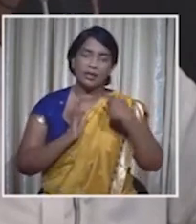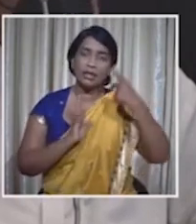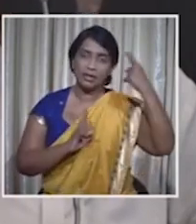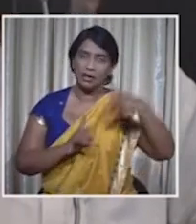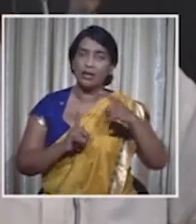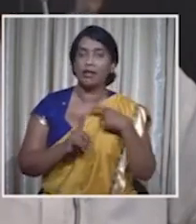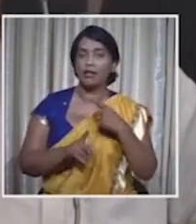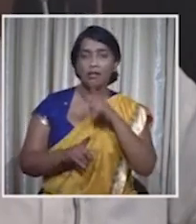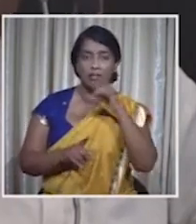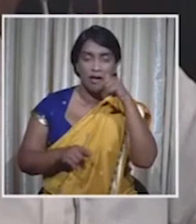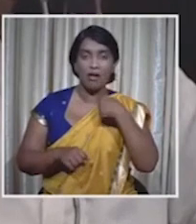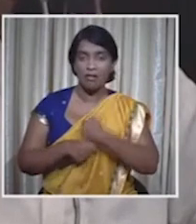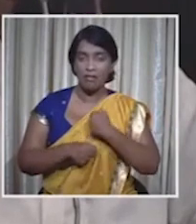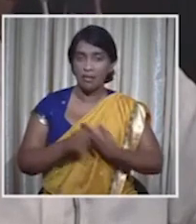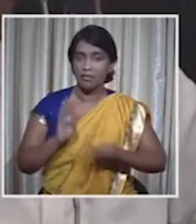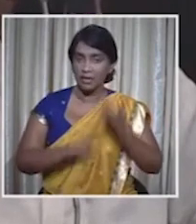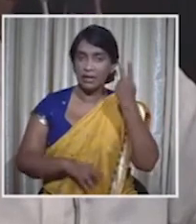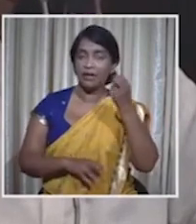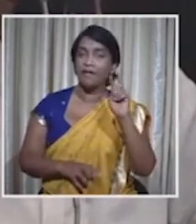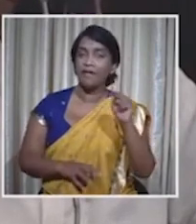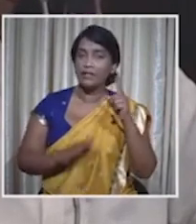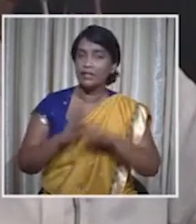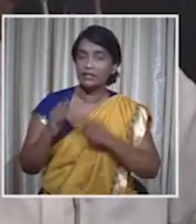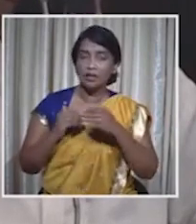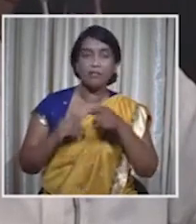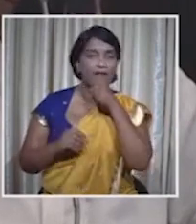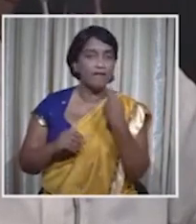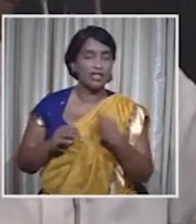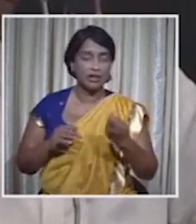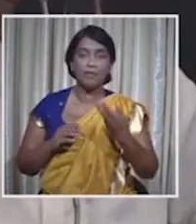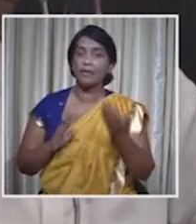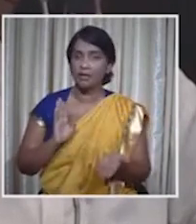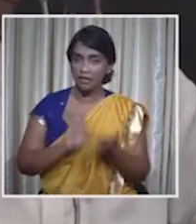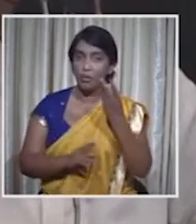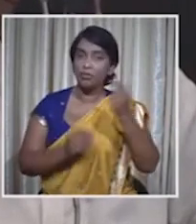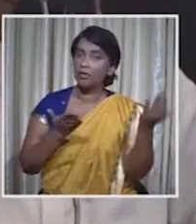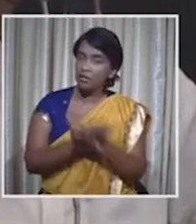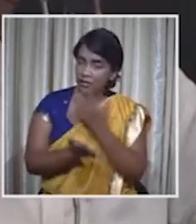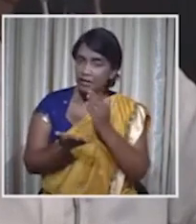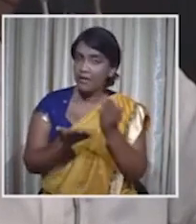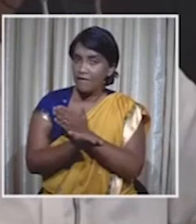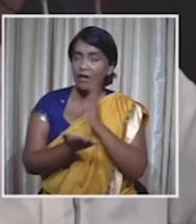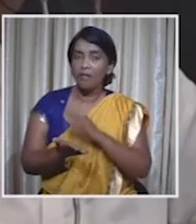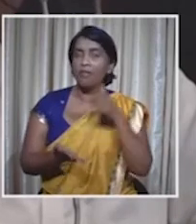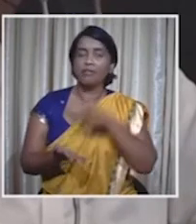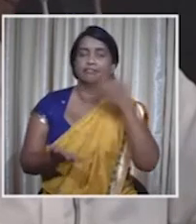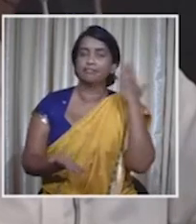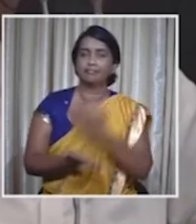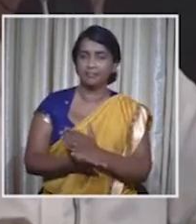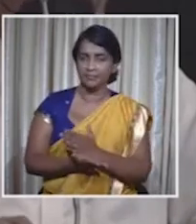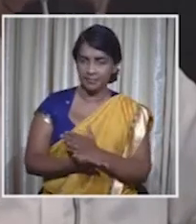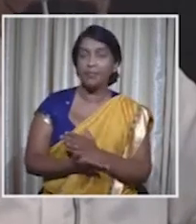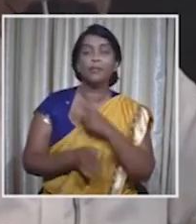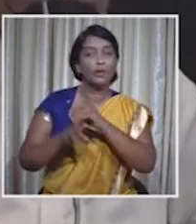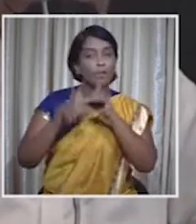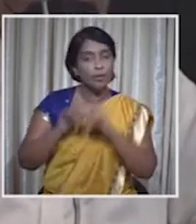නියෝජ්‍ය කතානායකතුමනි අපේ ආණ්ඩුව වැඩි කරා 2020 ජනවාරි පළවෙනිදා ඉඳලා විශ්‍රාම වැටුප මුදලුත් වෙන් කරලා අද ඒක